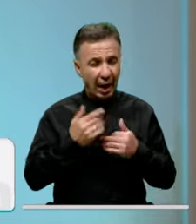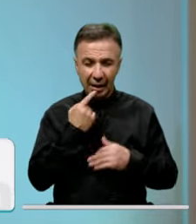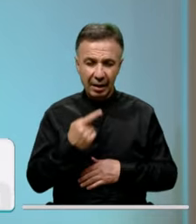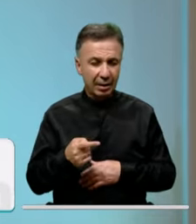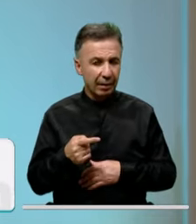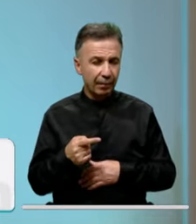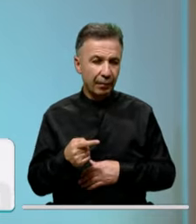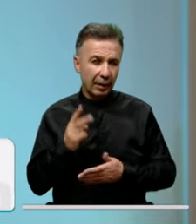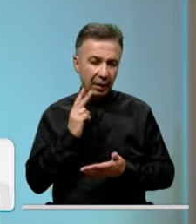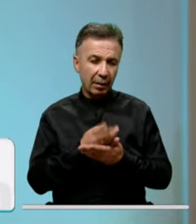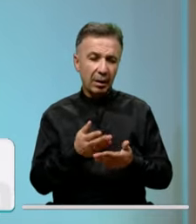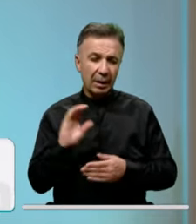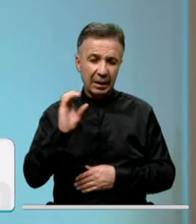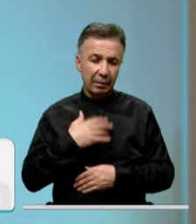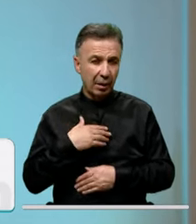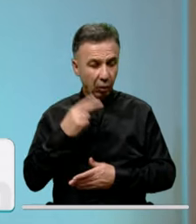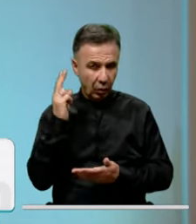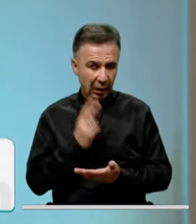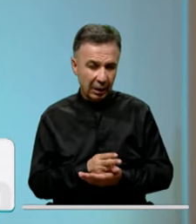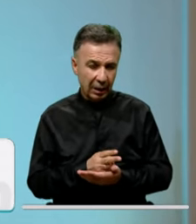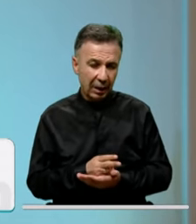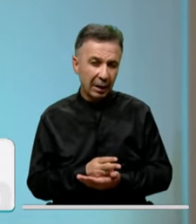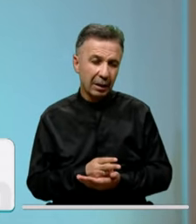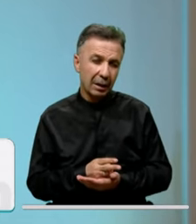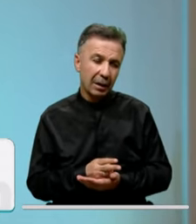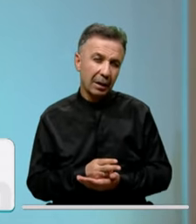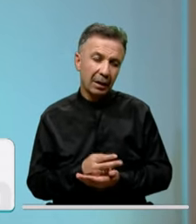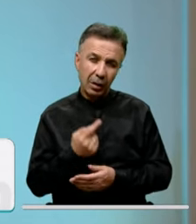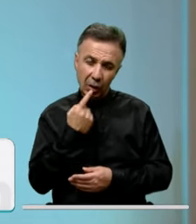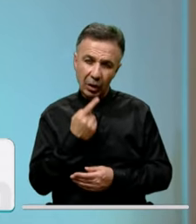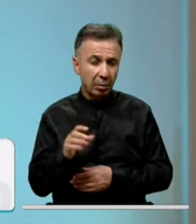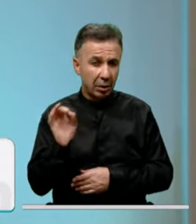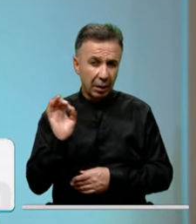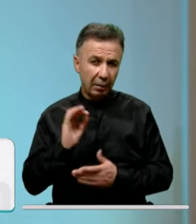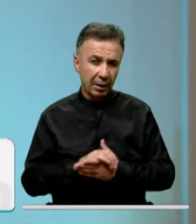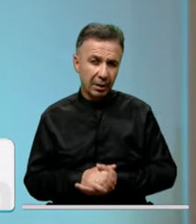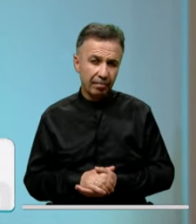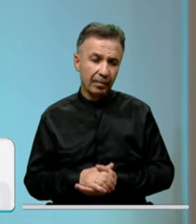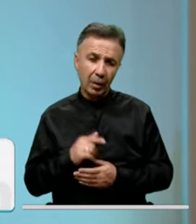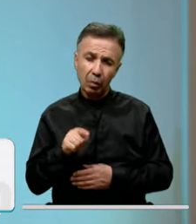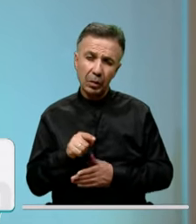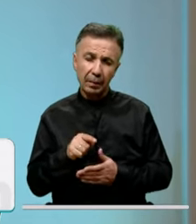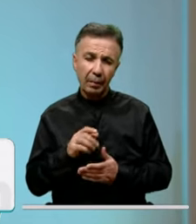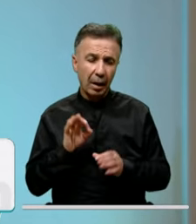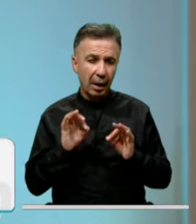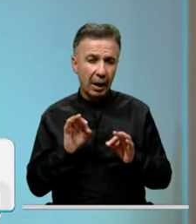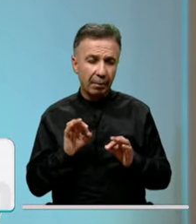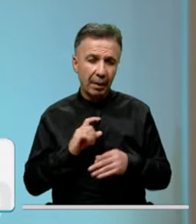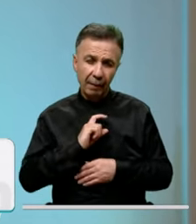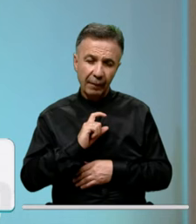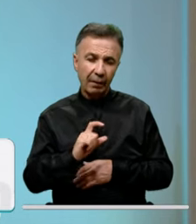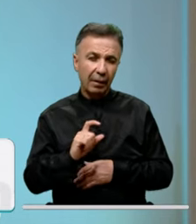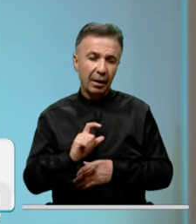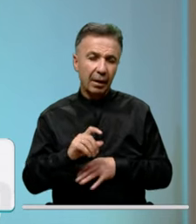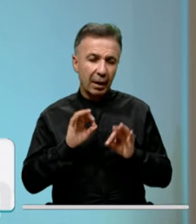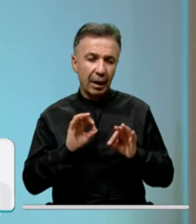hakikaten dinin bu konudaki hükmünü ortaya koymuş ise, evet, bundan dolayı hem fetva verenin